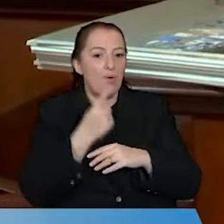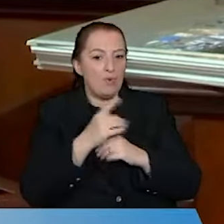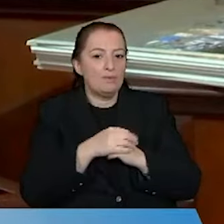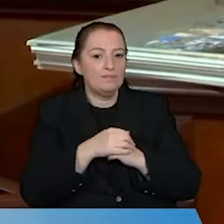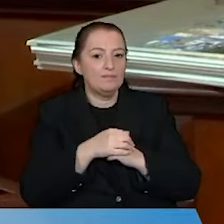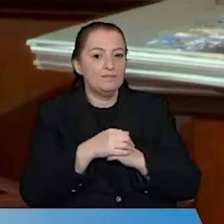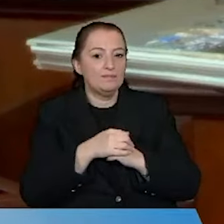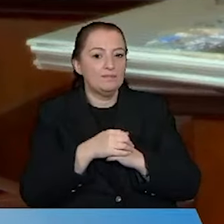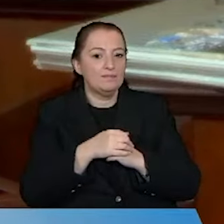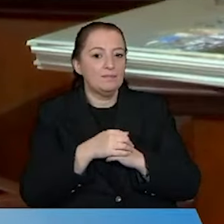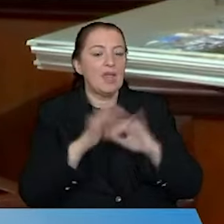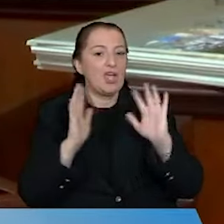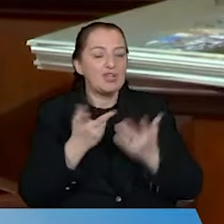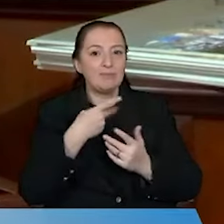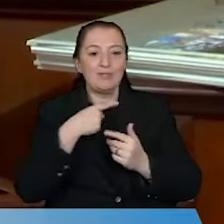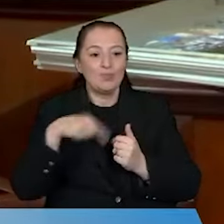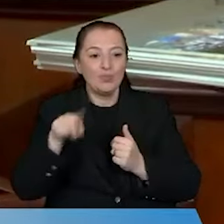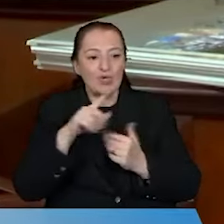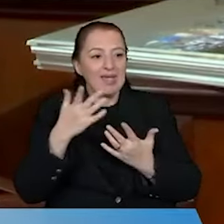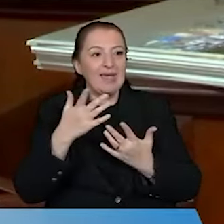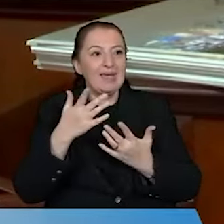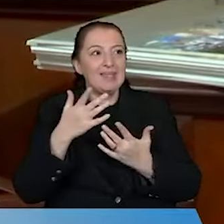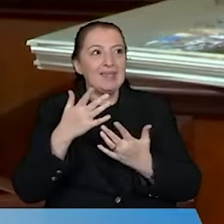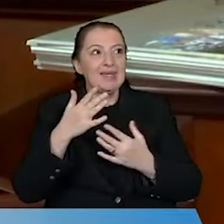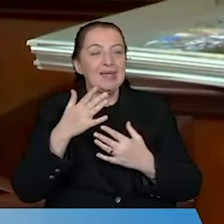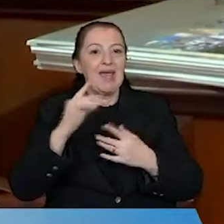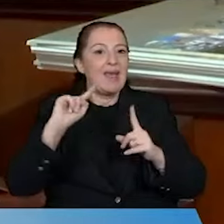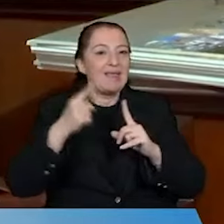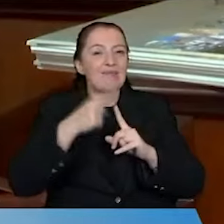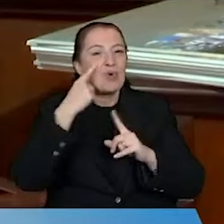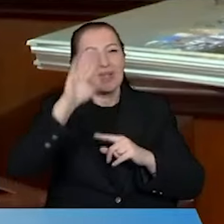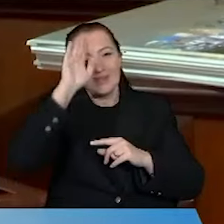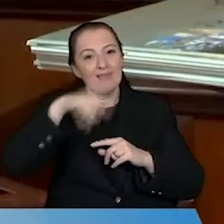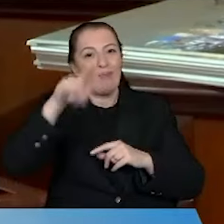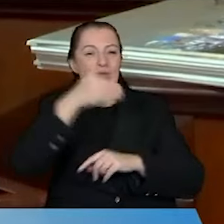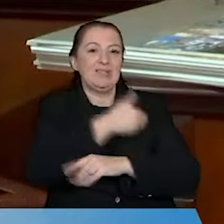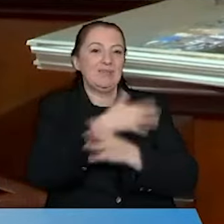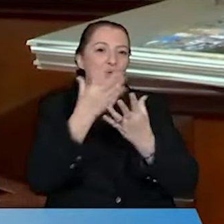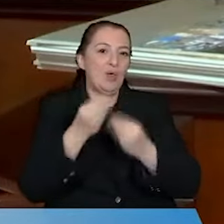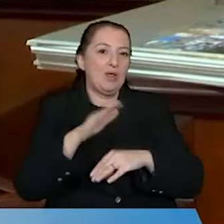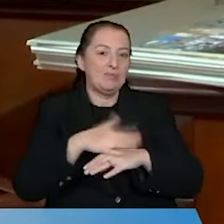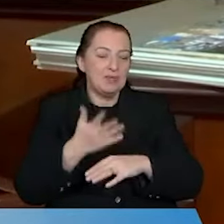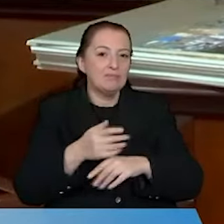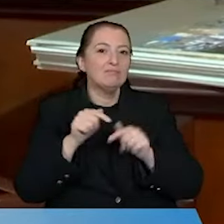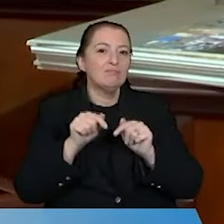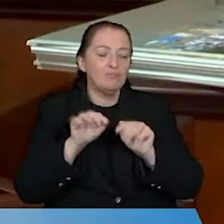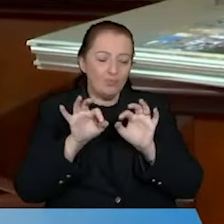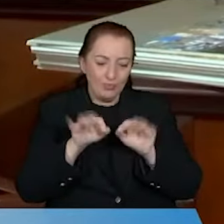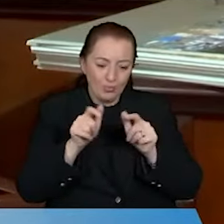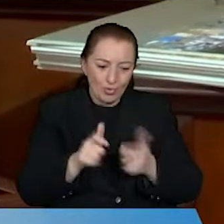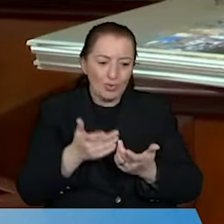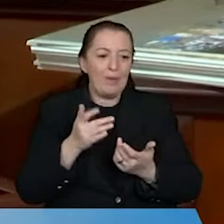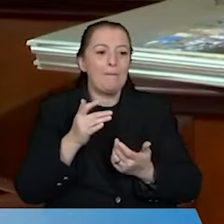sadece buradaki amacımızı İstanbullulara hizmet olarak görseydik ve bugün bu kürsülerde, yani işte metronun